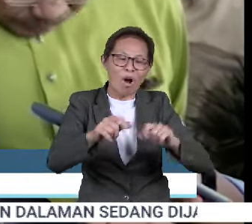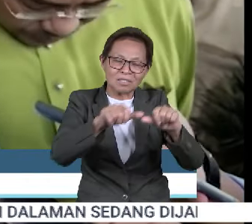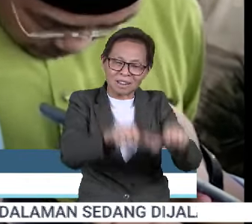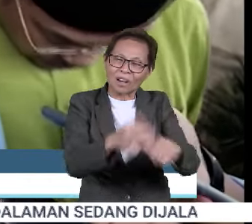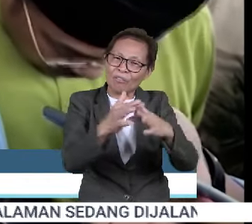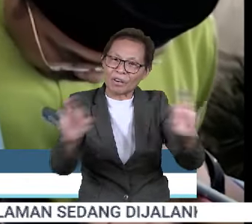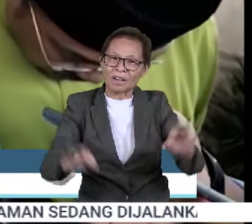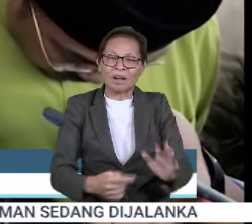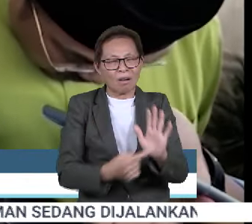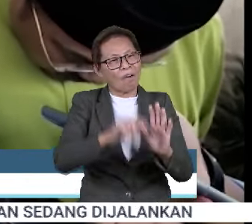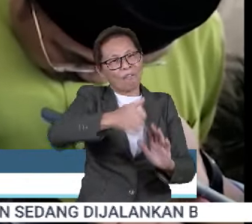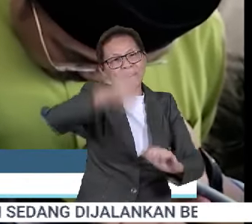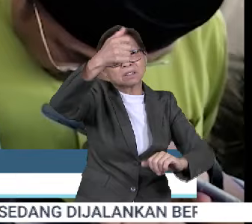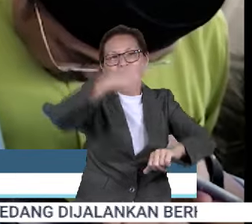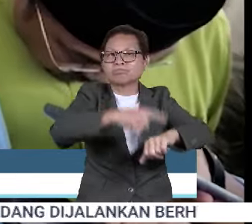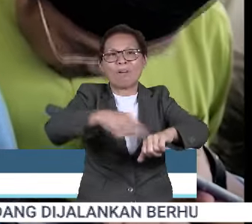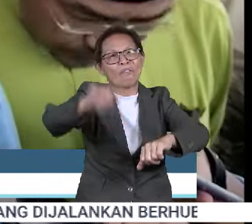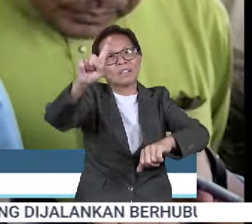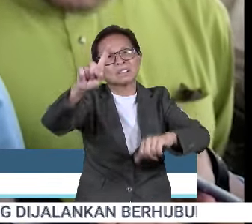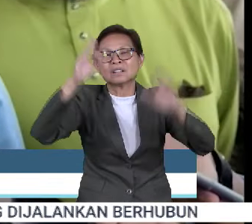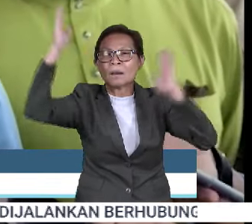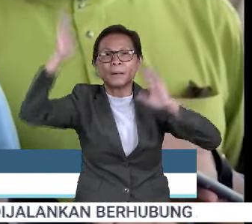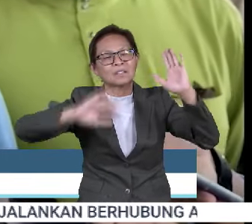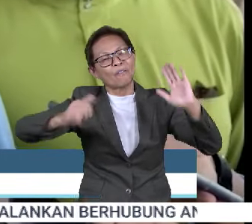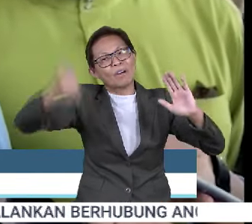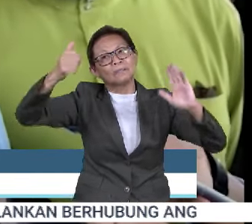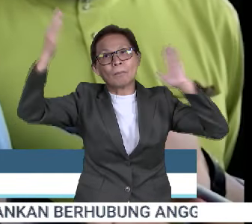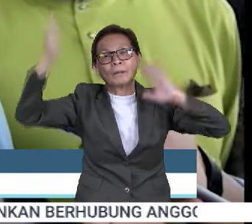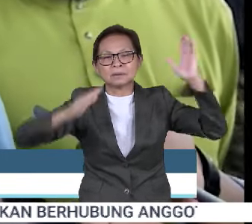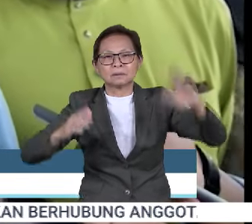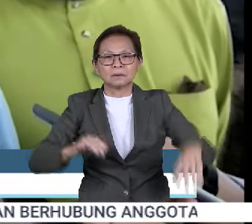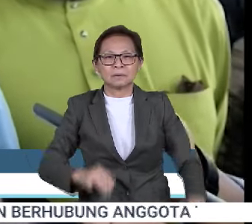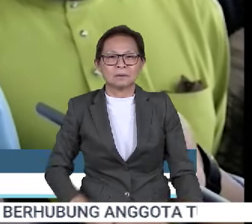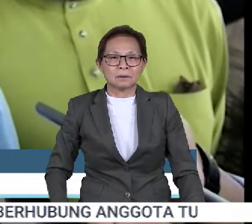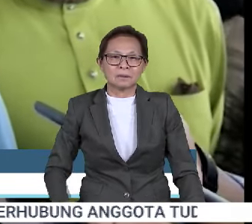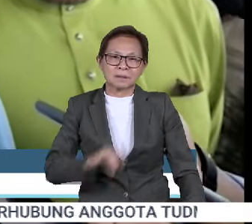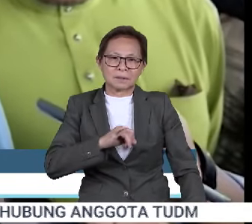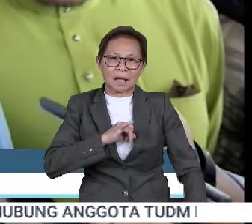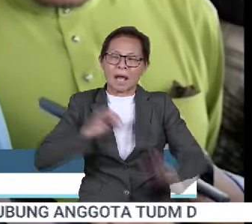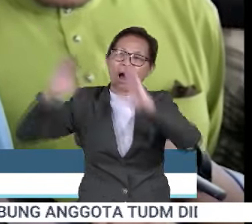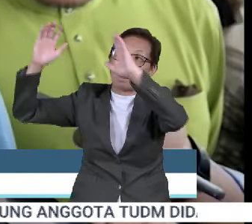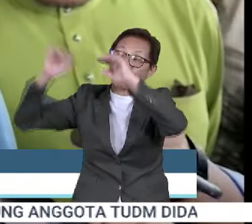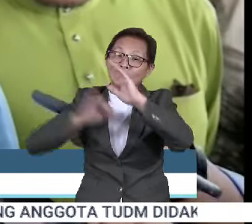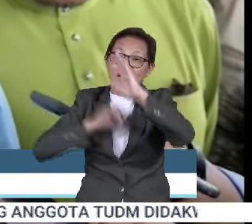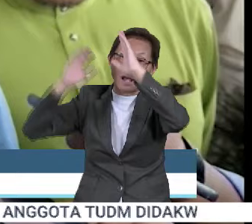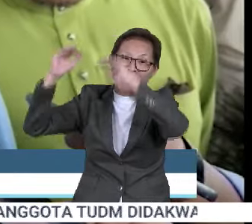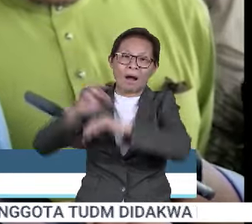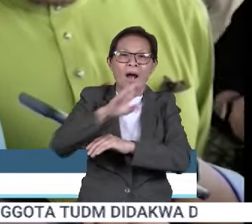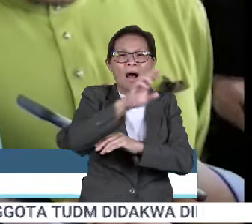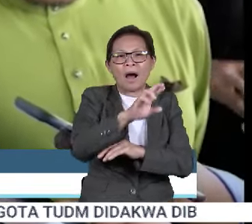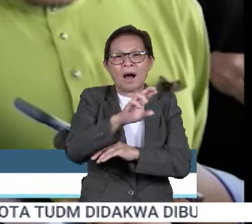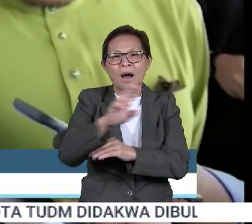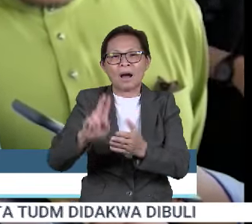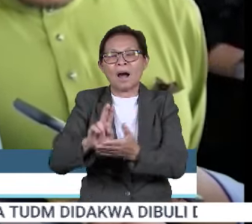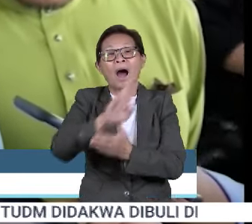ini merupakan yang pertama di negara kita. Dan saya berharap supaya IPT lain